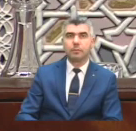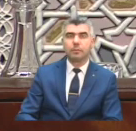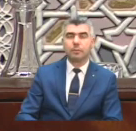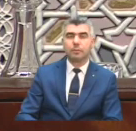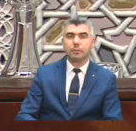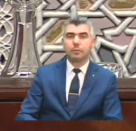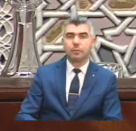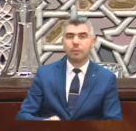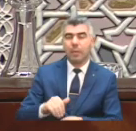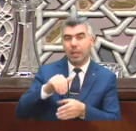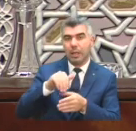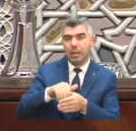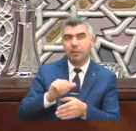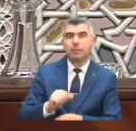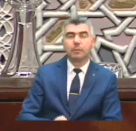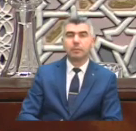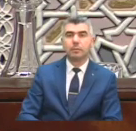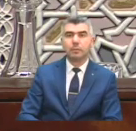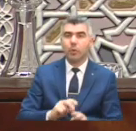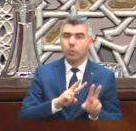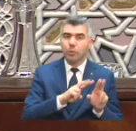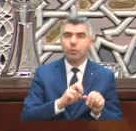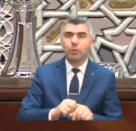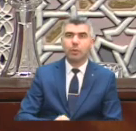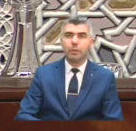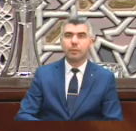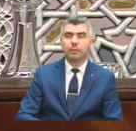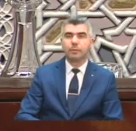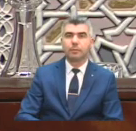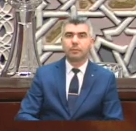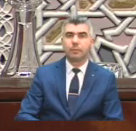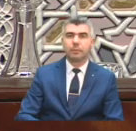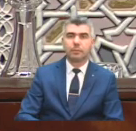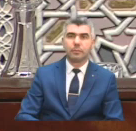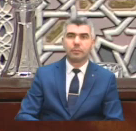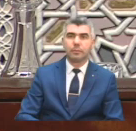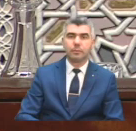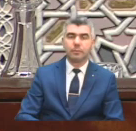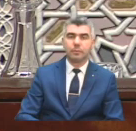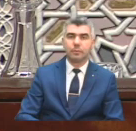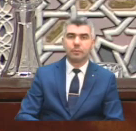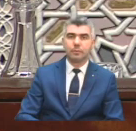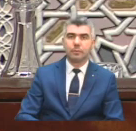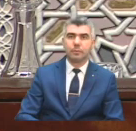النائب المحترم عن فريق الدستوري الديمقراطي الاجتماعي.